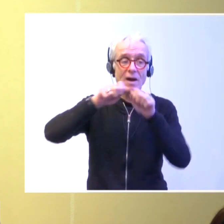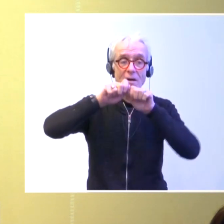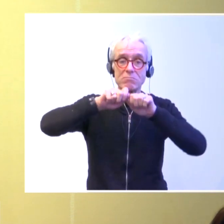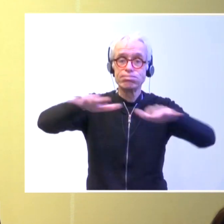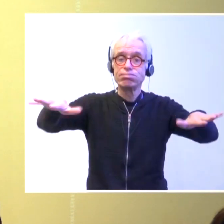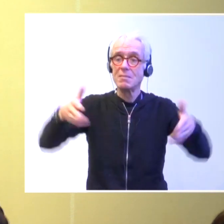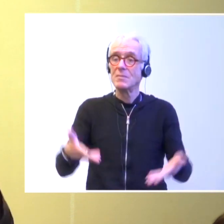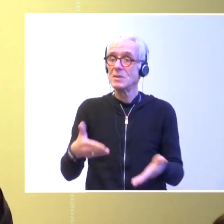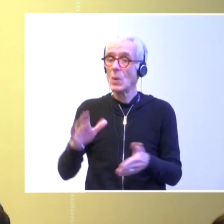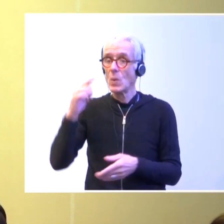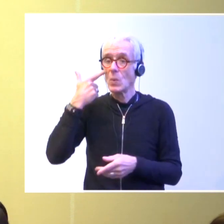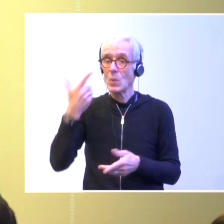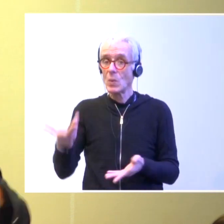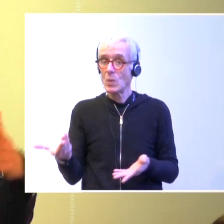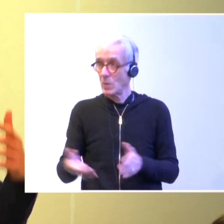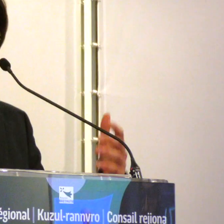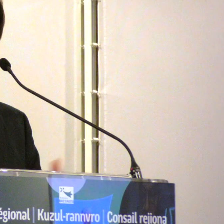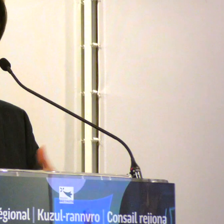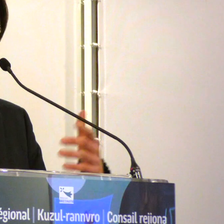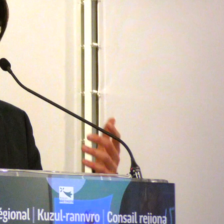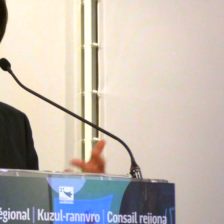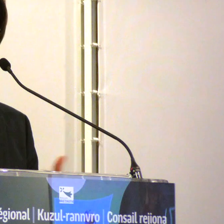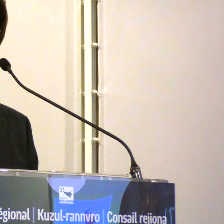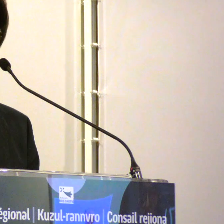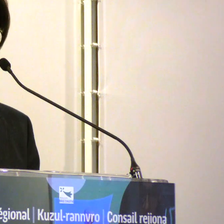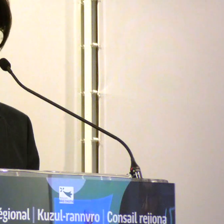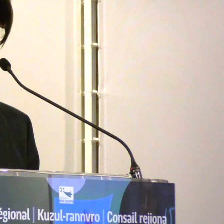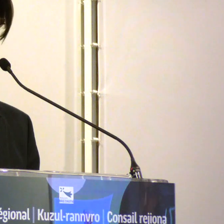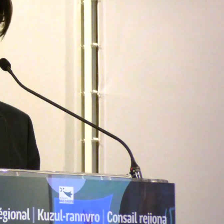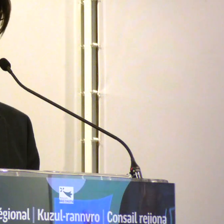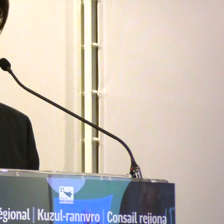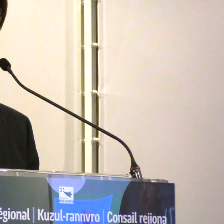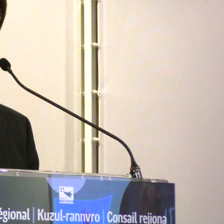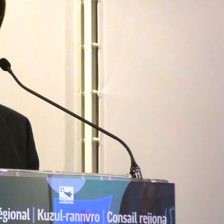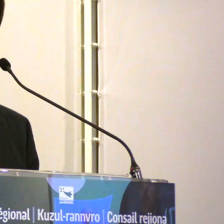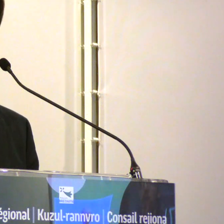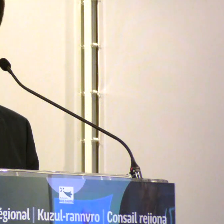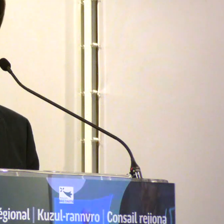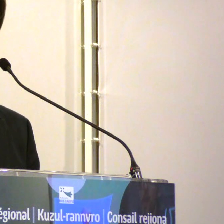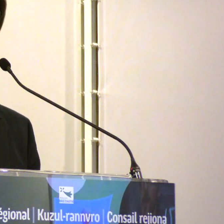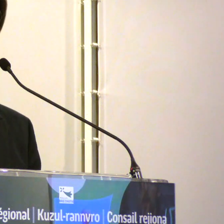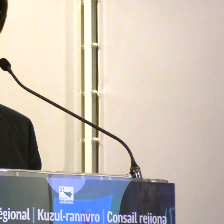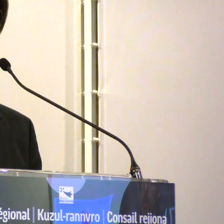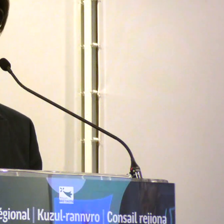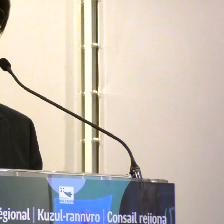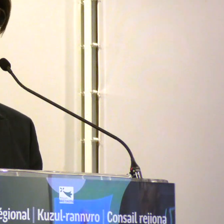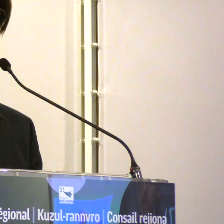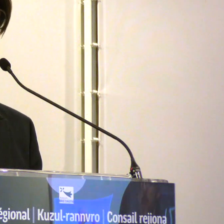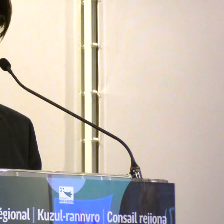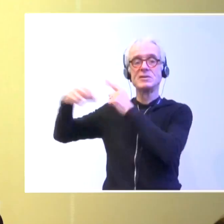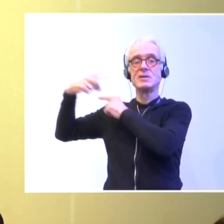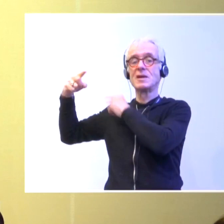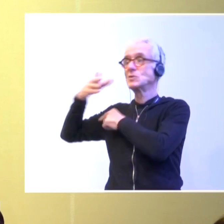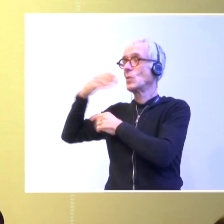est une situation qui ne fait qu'empirer et qui ne sera plus jamais aussi fastueuse qu'elle a été pour les générations